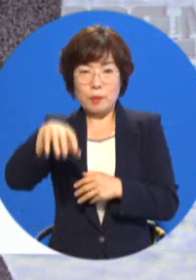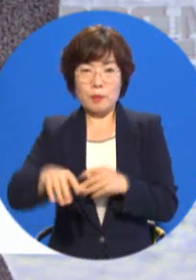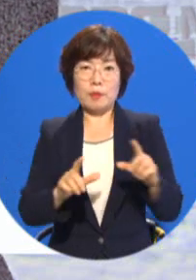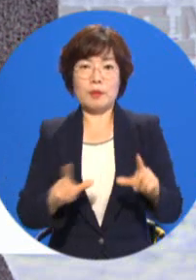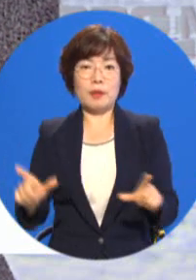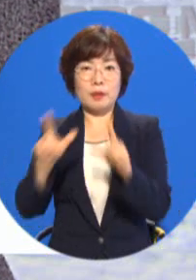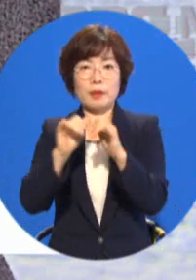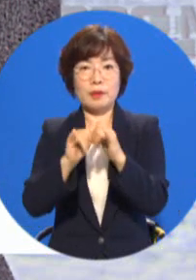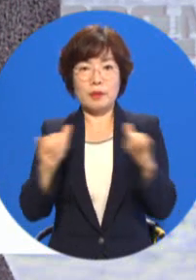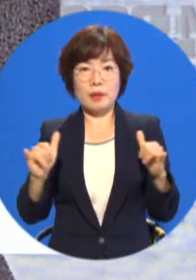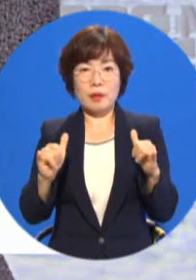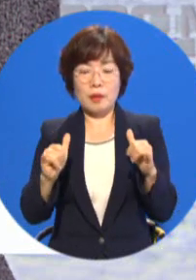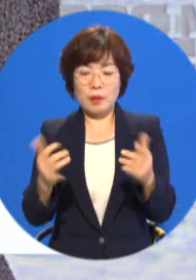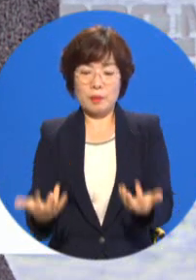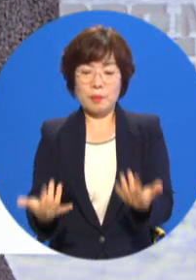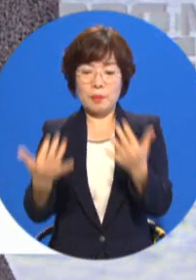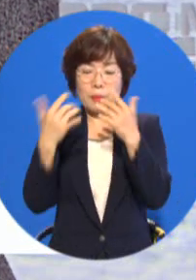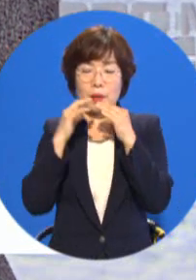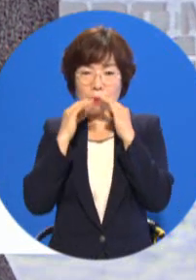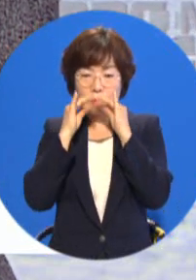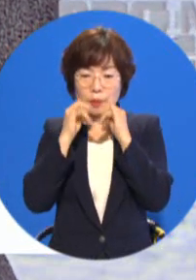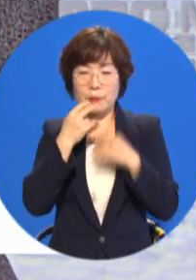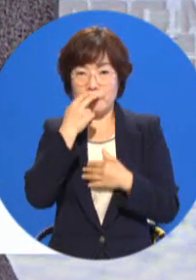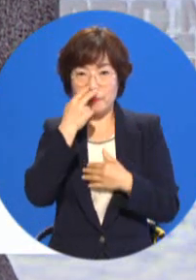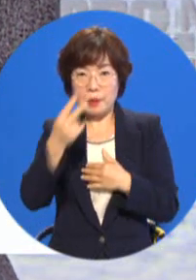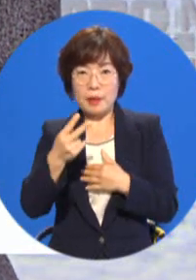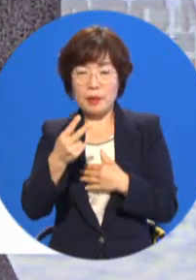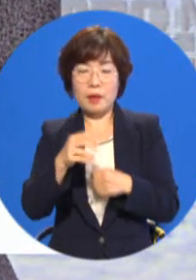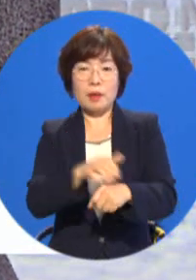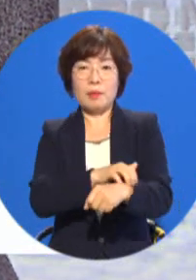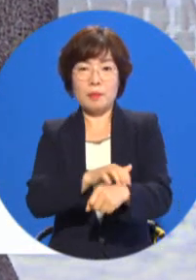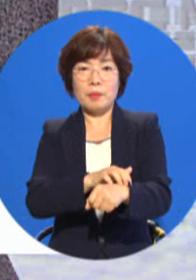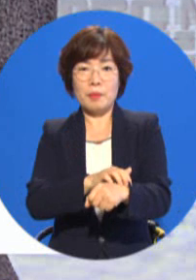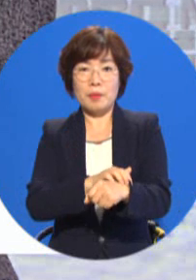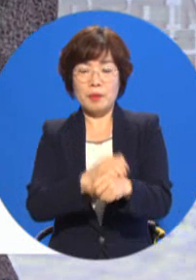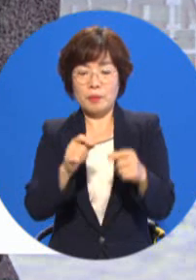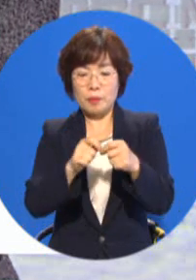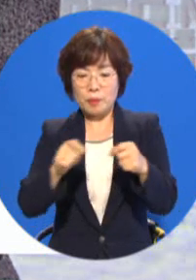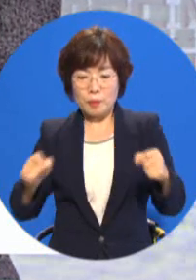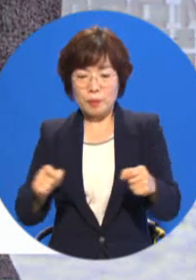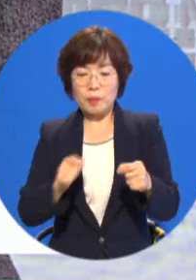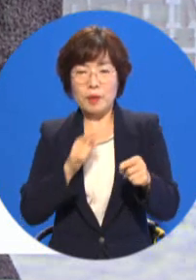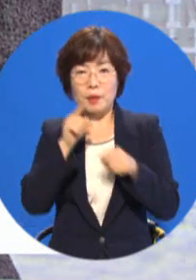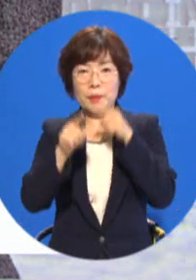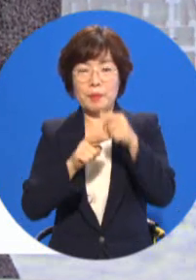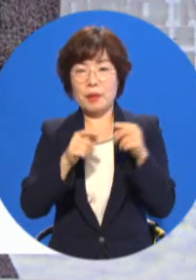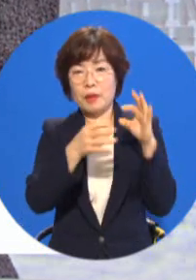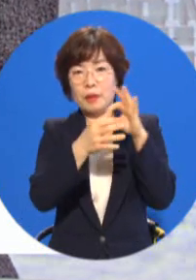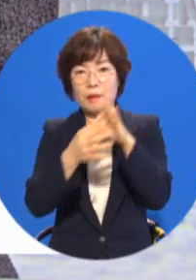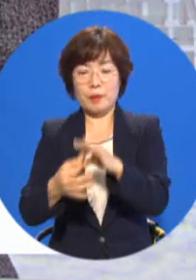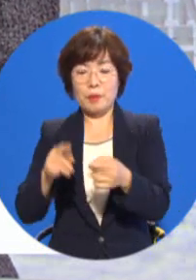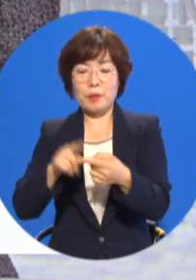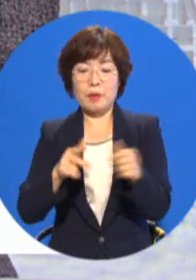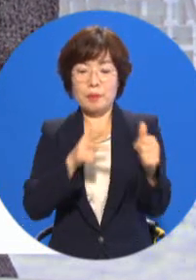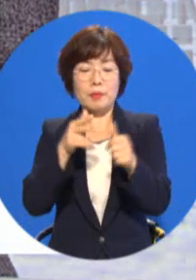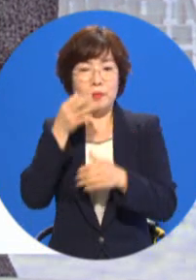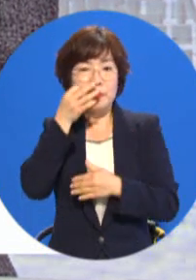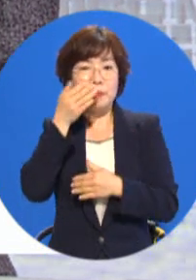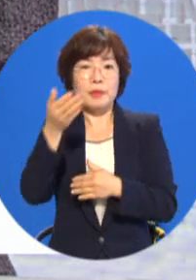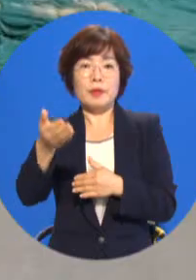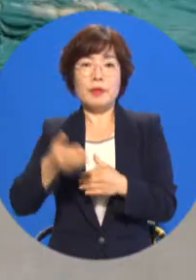이 같은 작업으로 날아오는 먼지와 악취에 시달리고 있다며 수년째 민원을 제기하고 있습니다. 강서영